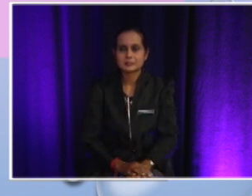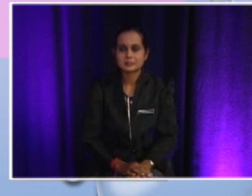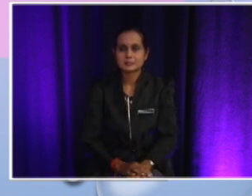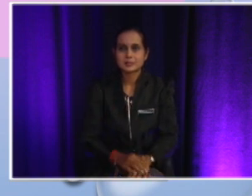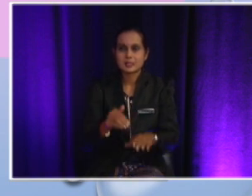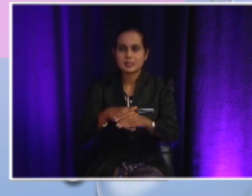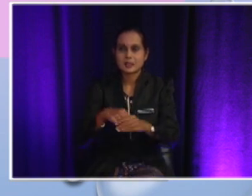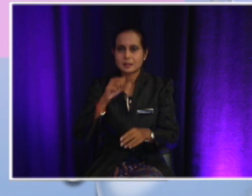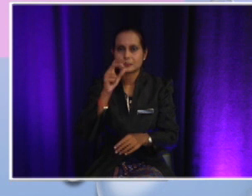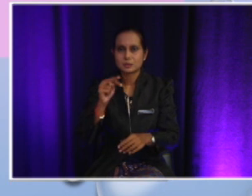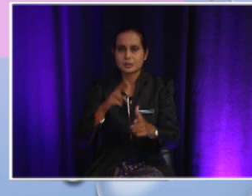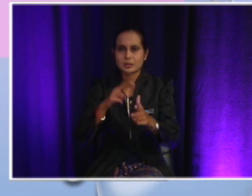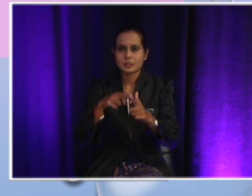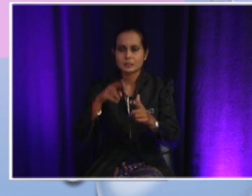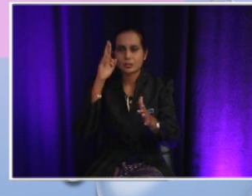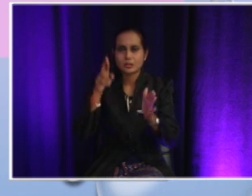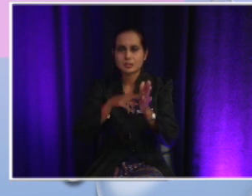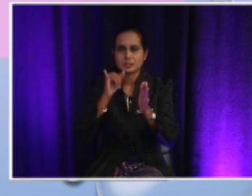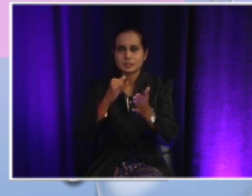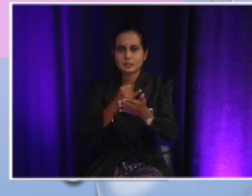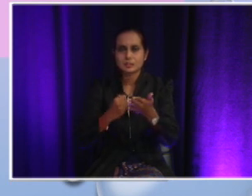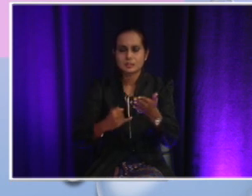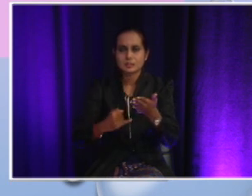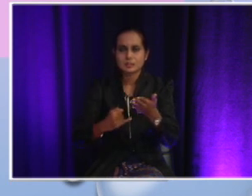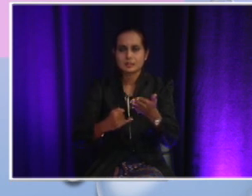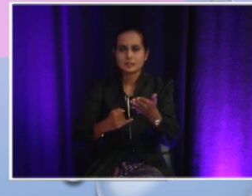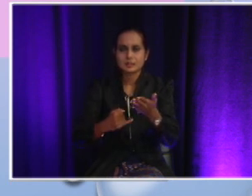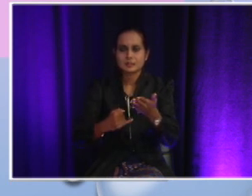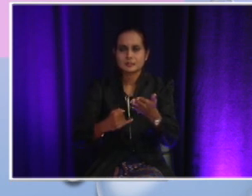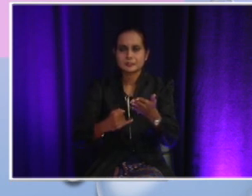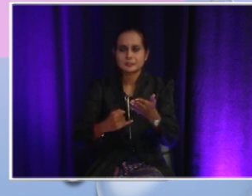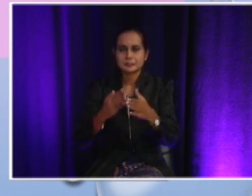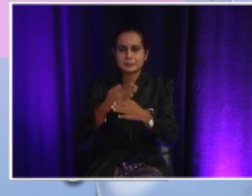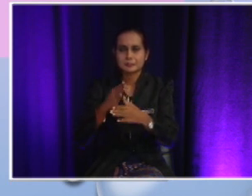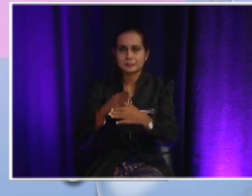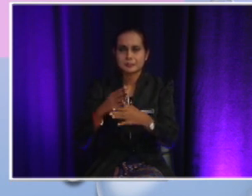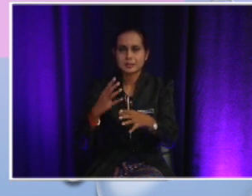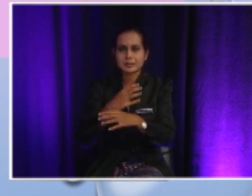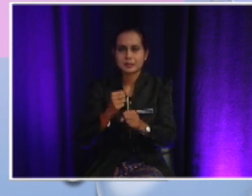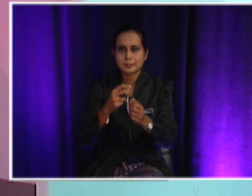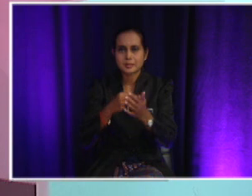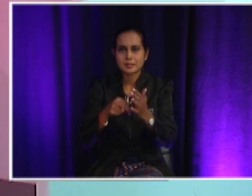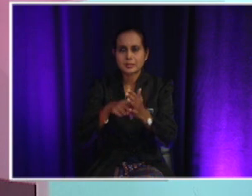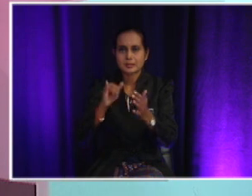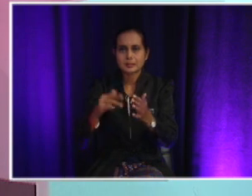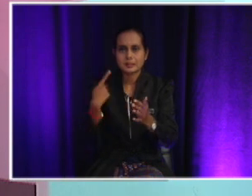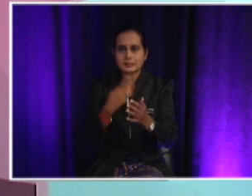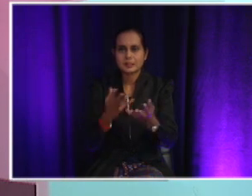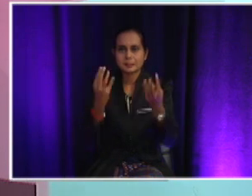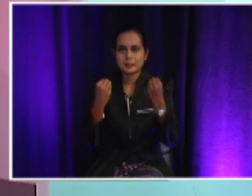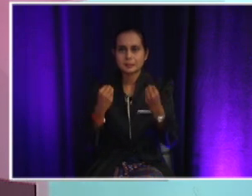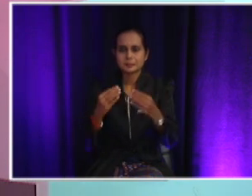ataupun dalam rajah yang dilukis. Okey, kita bahagikan. Okey, kita dapatlah nilai yang kita kendaki. Okey,